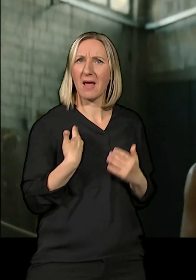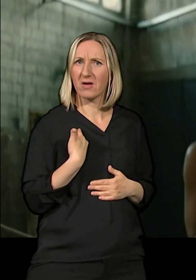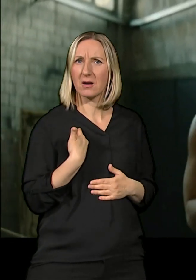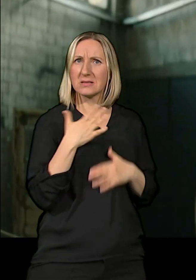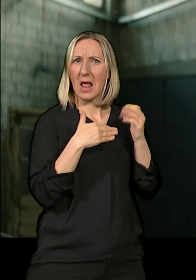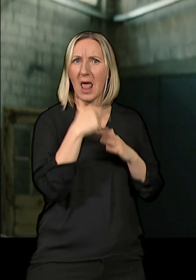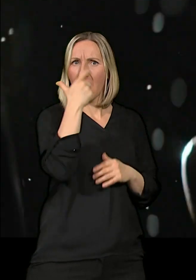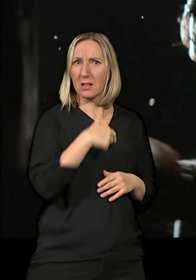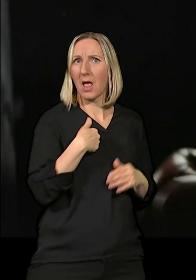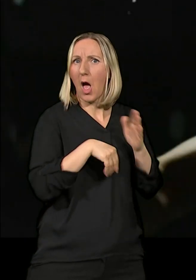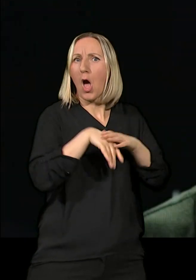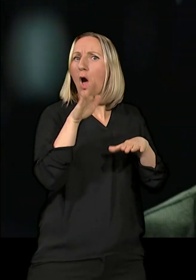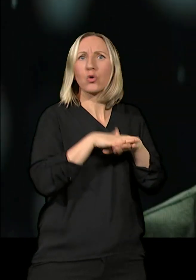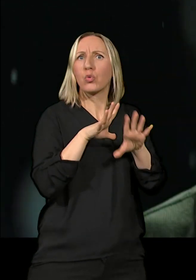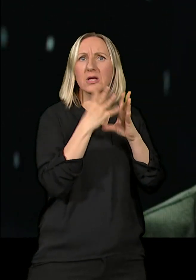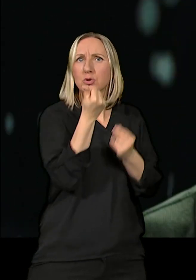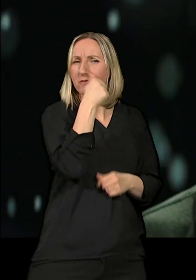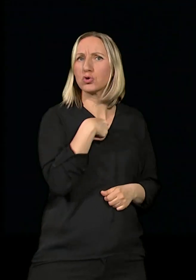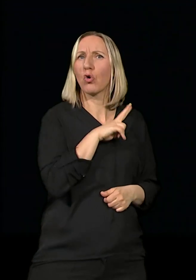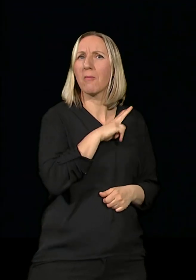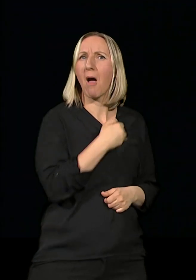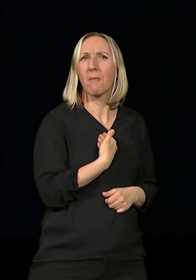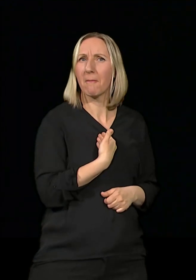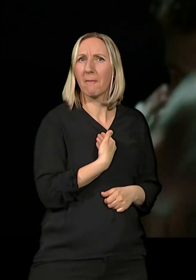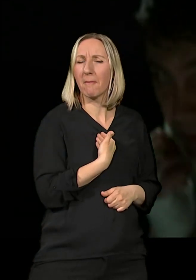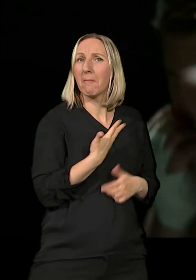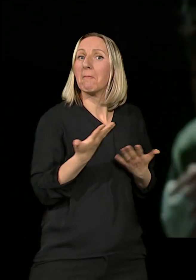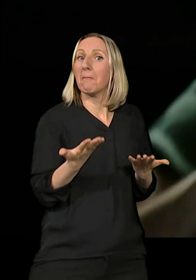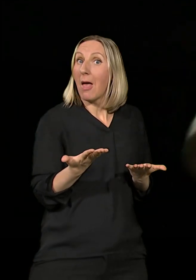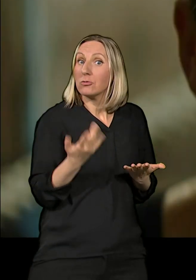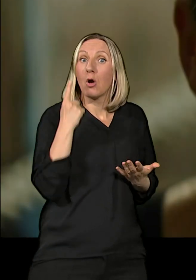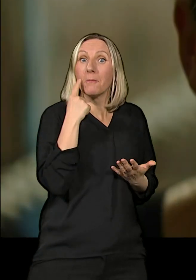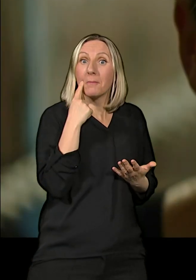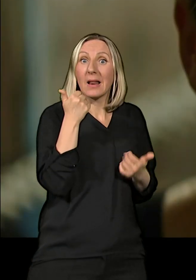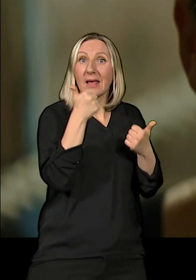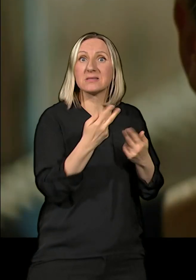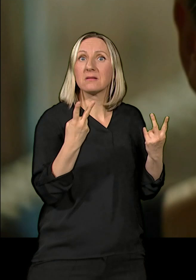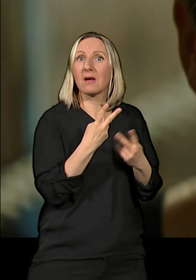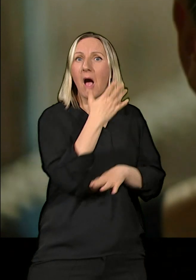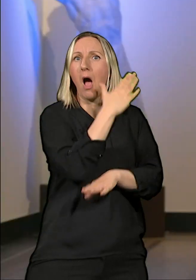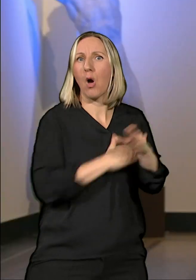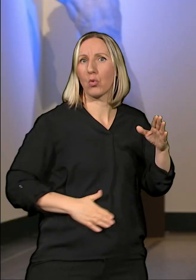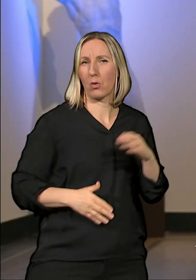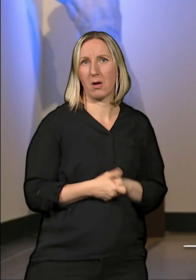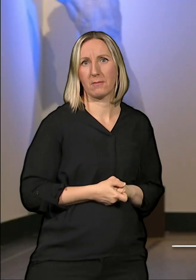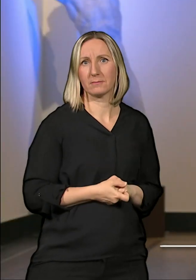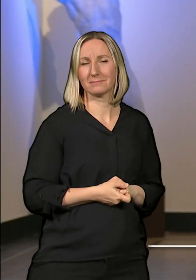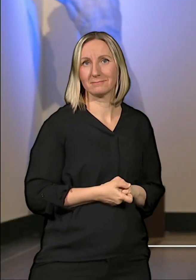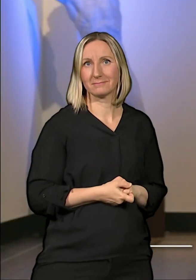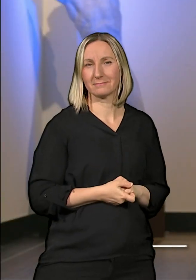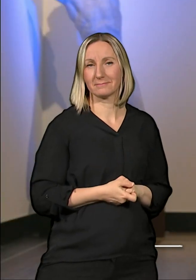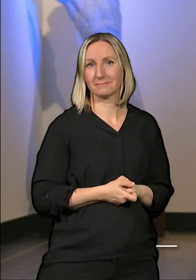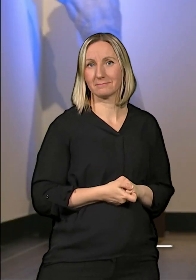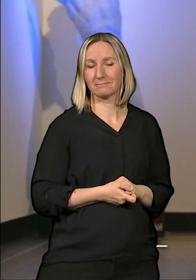Ruke su mi sve što imam. Eto ti otprilike kao da sam izgubio ruku. Postoje ti momenti,